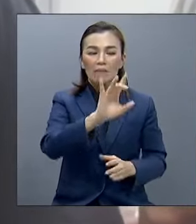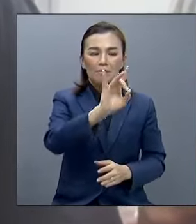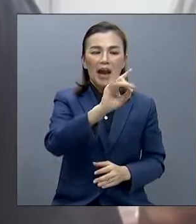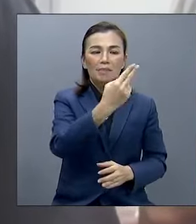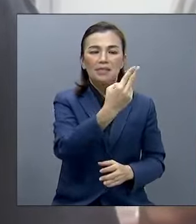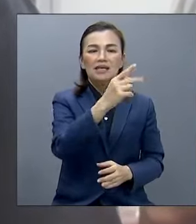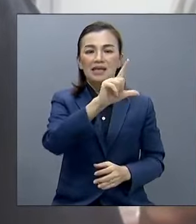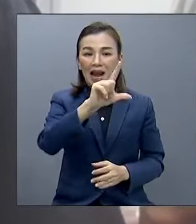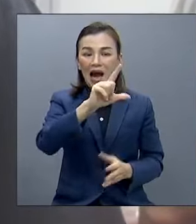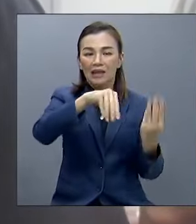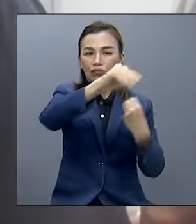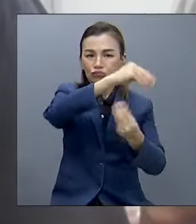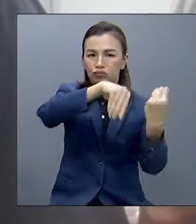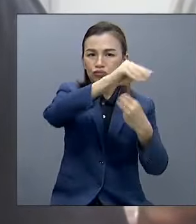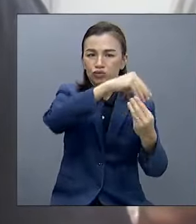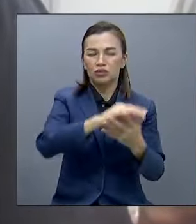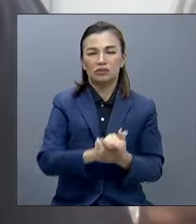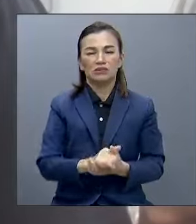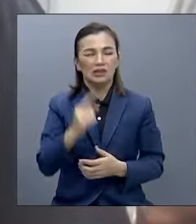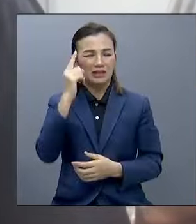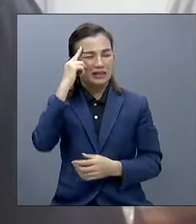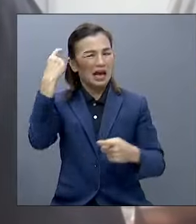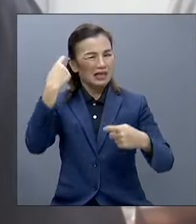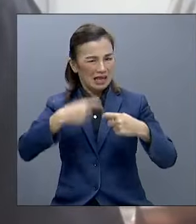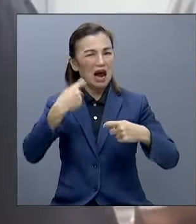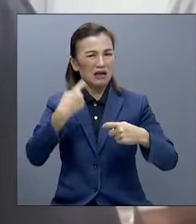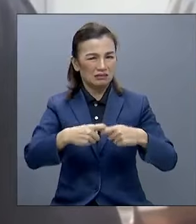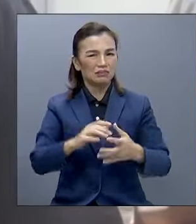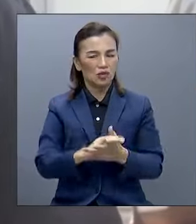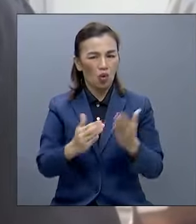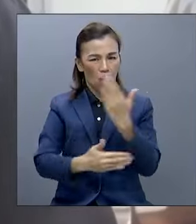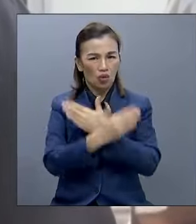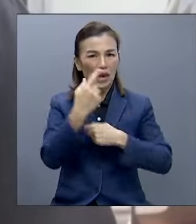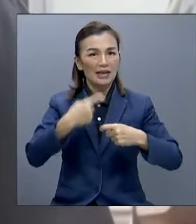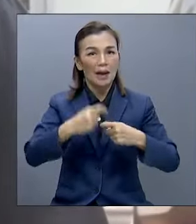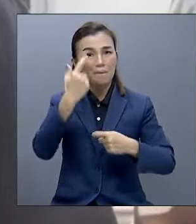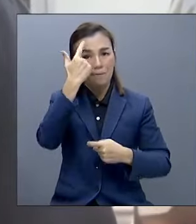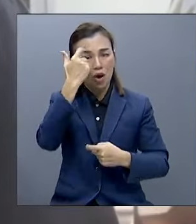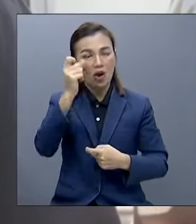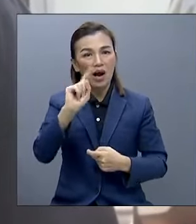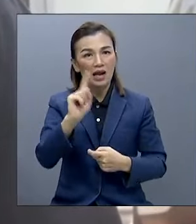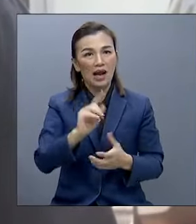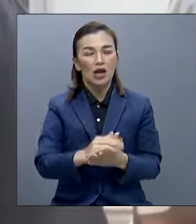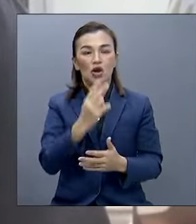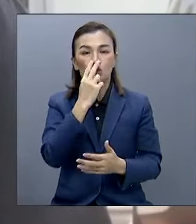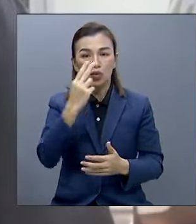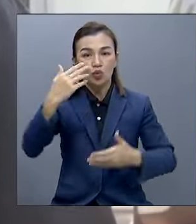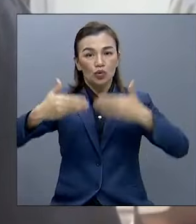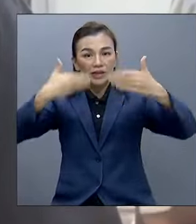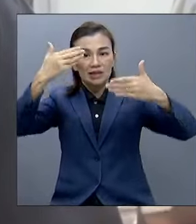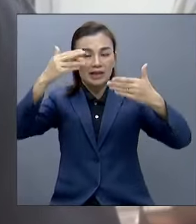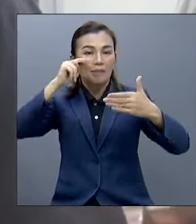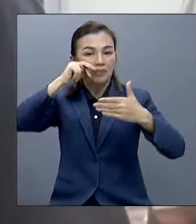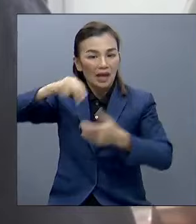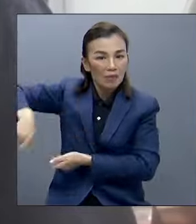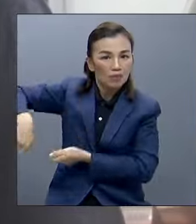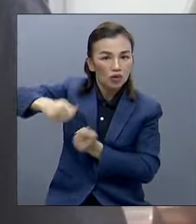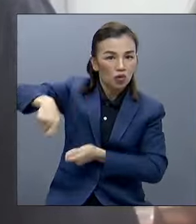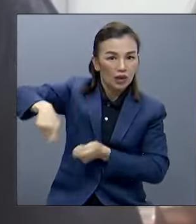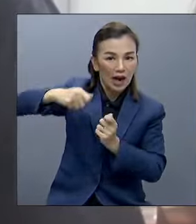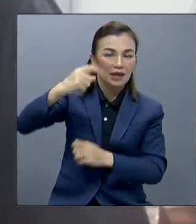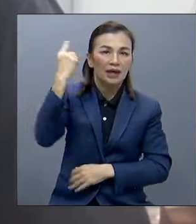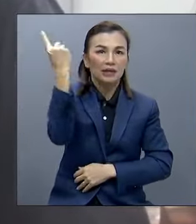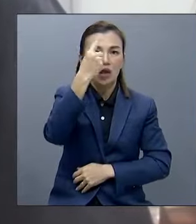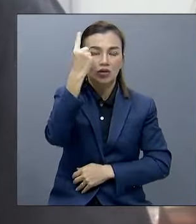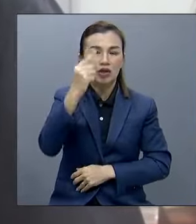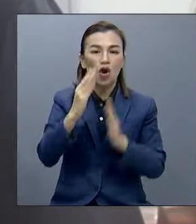ๆนานาเนี่ยอันนี้มันก็คงจะตอบได้ยากนะครับถามว่าทำไมก็คือถ้าเรามองแคมเปญในช่วงสงกรานต์เนี่ยถ้ามีนักท่องเที่ยวเพิ่ขึ้น